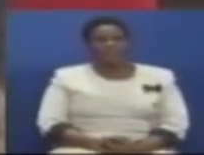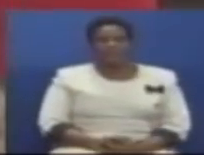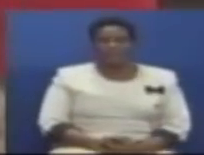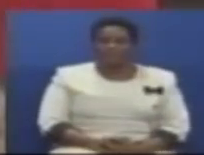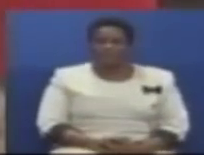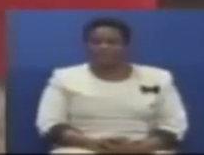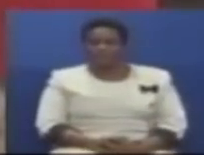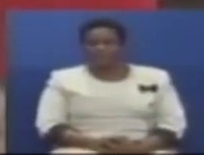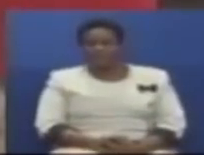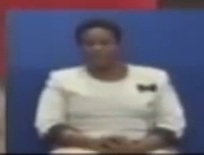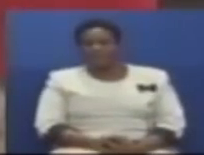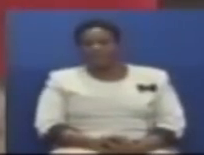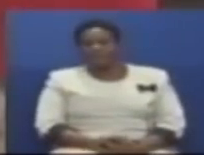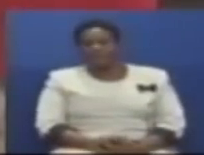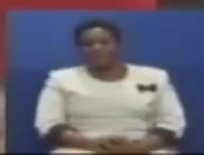Mheshimiwa